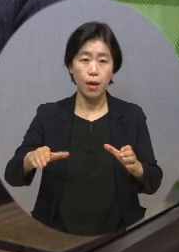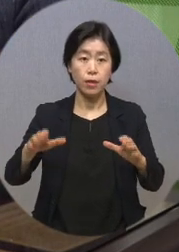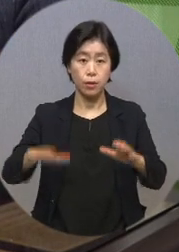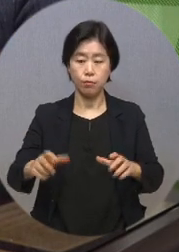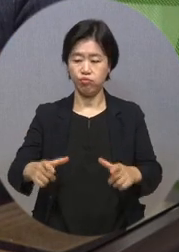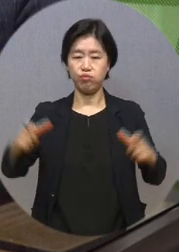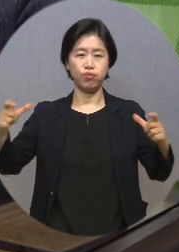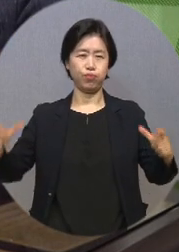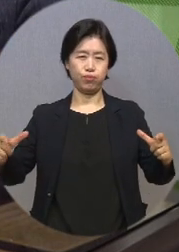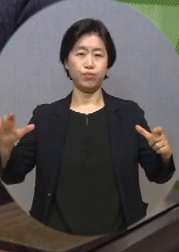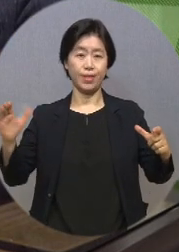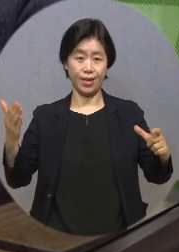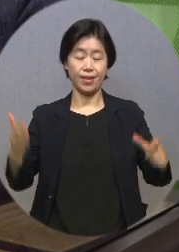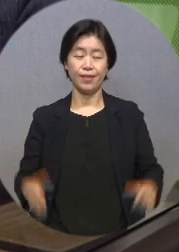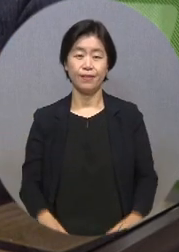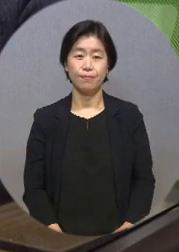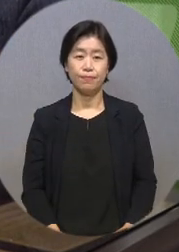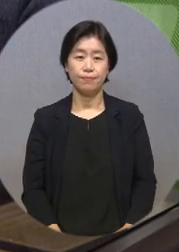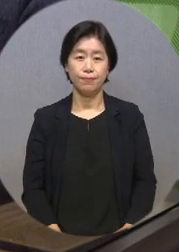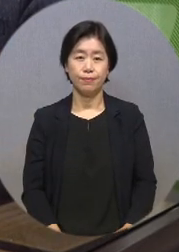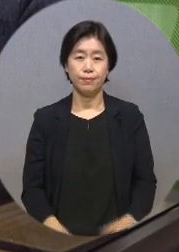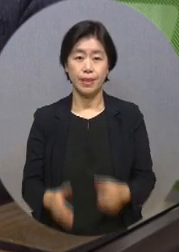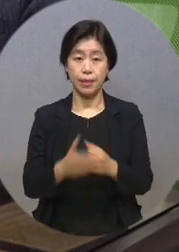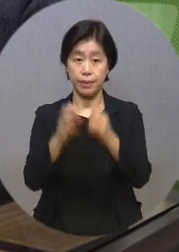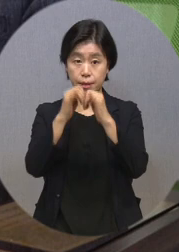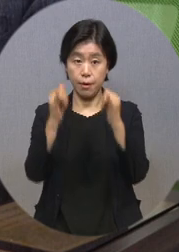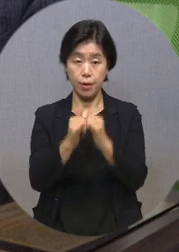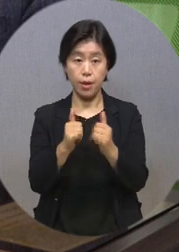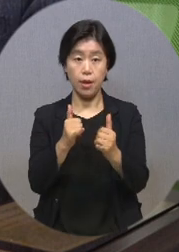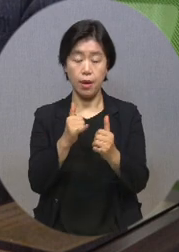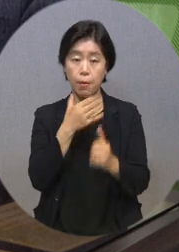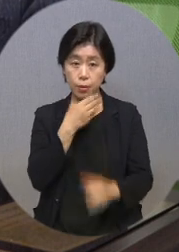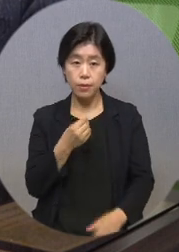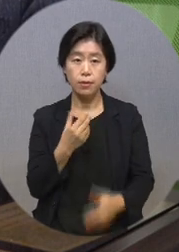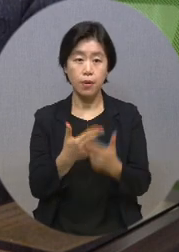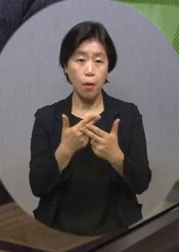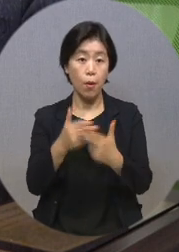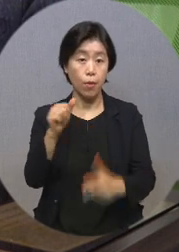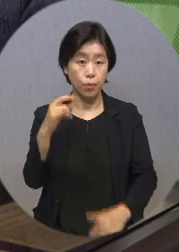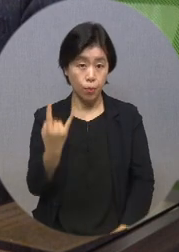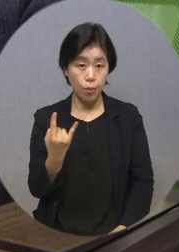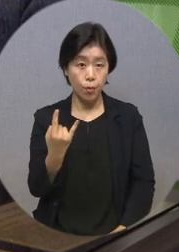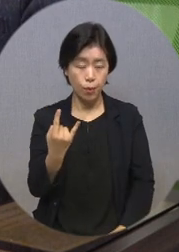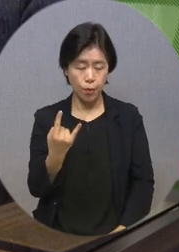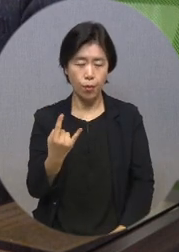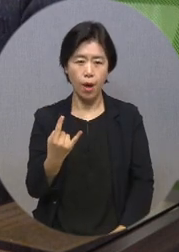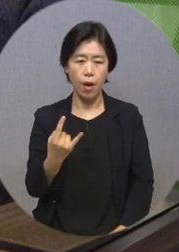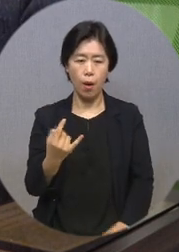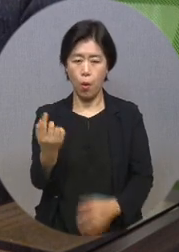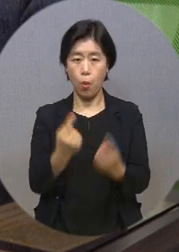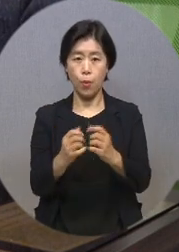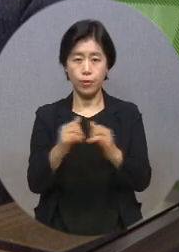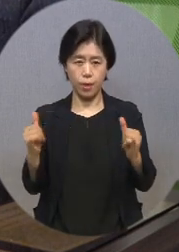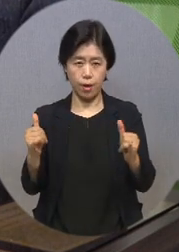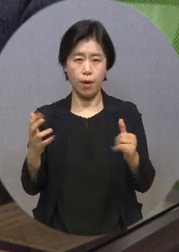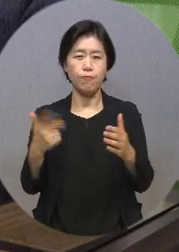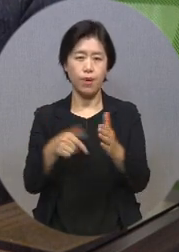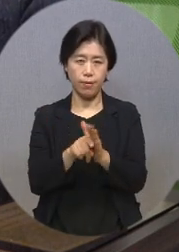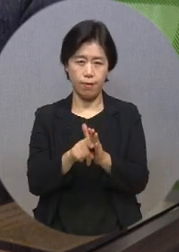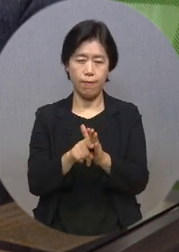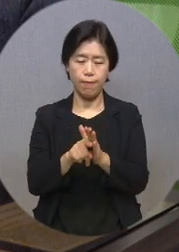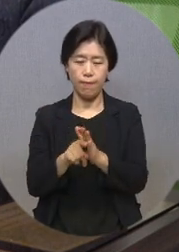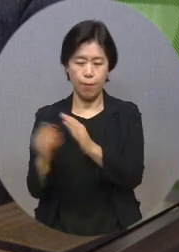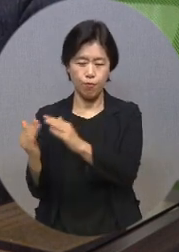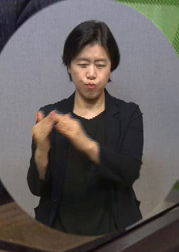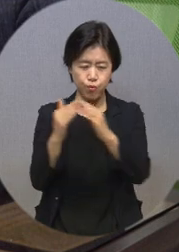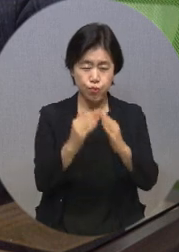지역이 날로 확장되고 있기 때문에 사회복지협회도 다시 이용자분들을 위해서 장소 이전을 지금 적극적으로